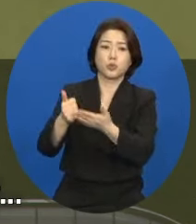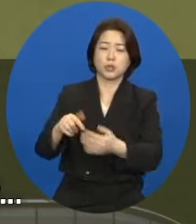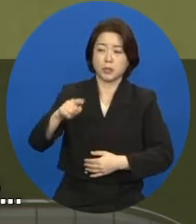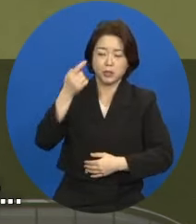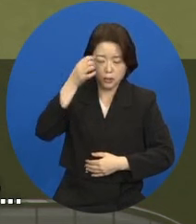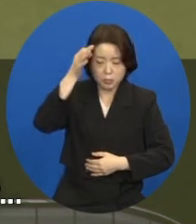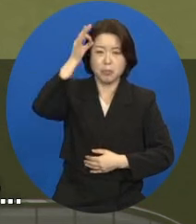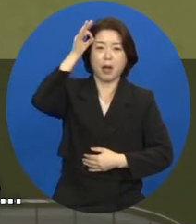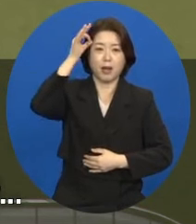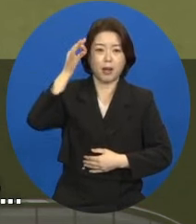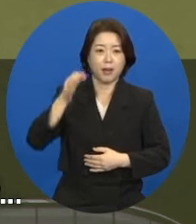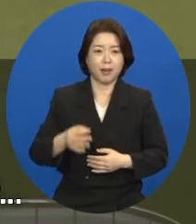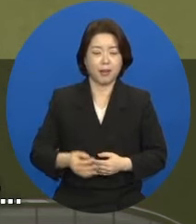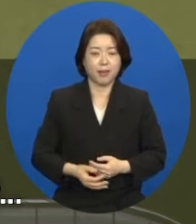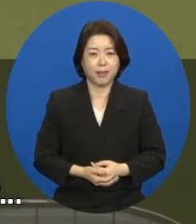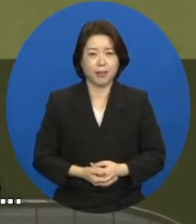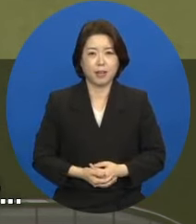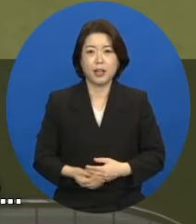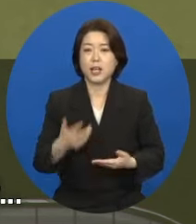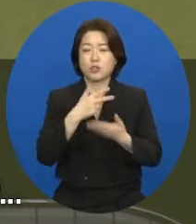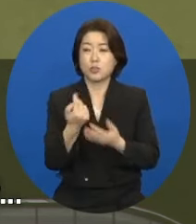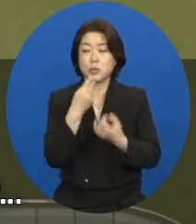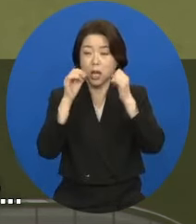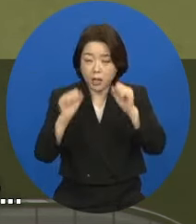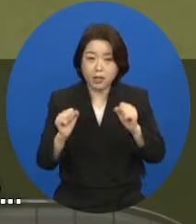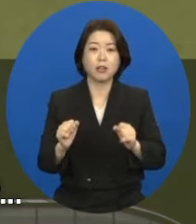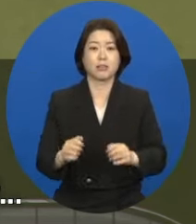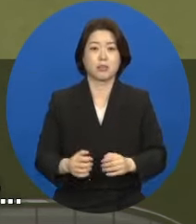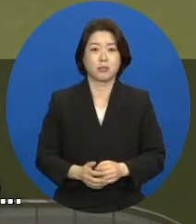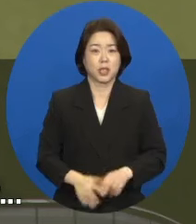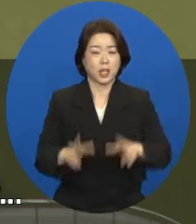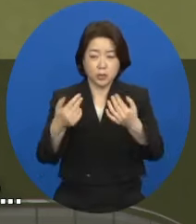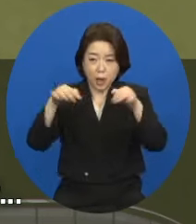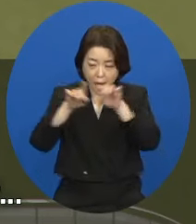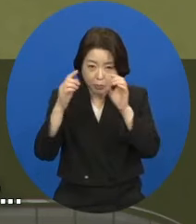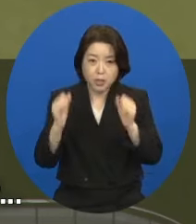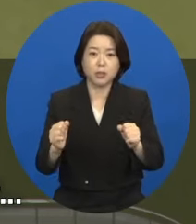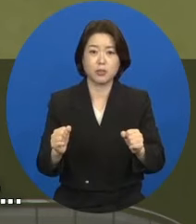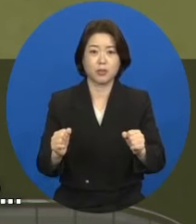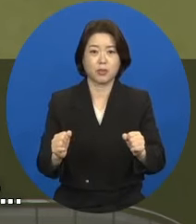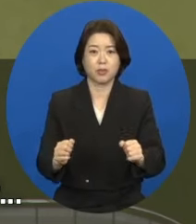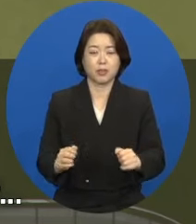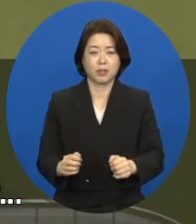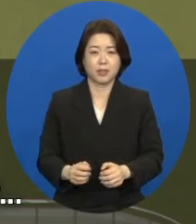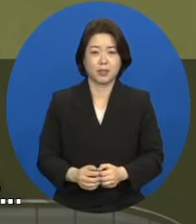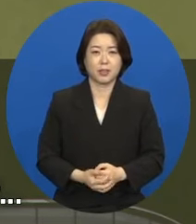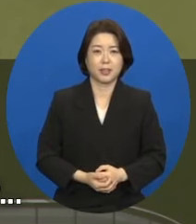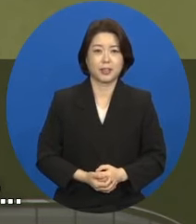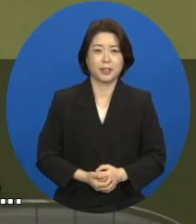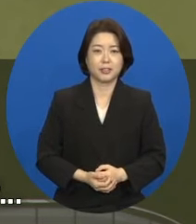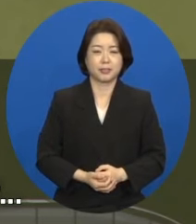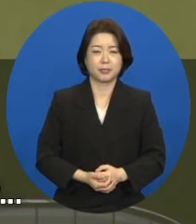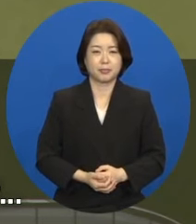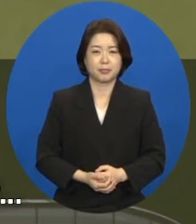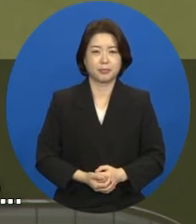생각나게 만들어요. 주님이 살아계십니다. 지금도 함께 계십니다.